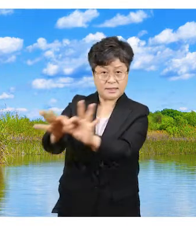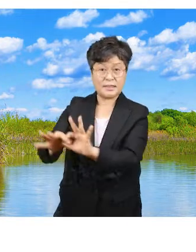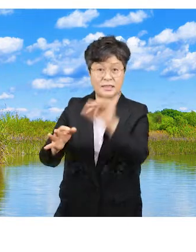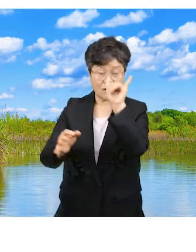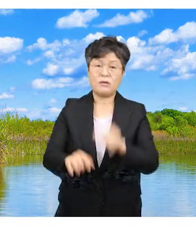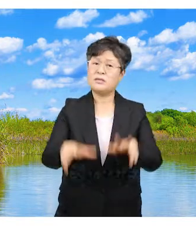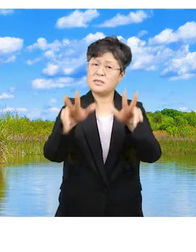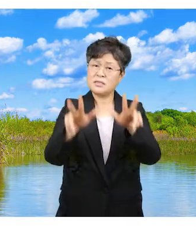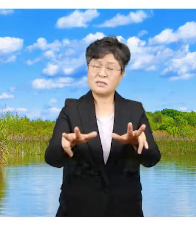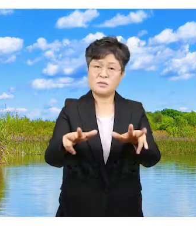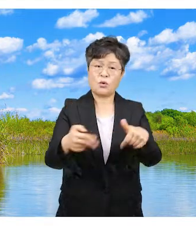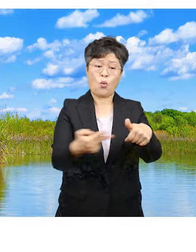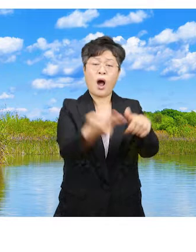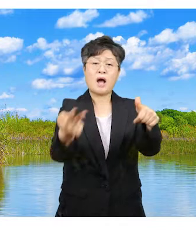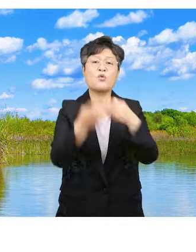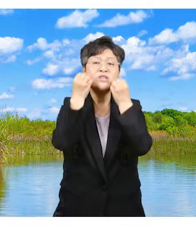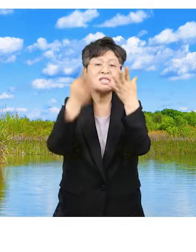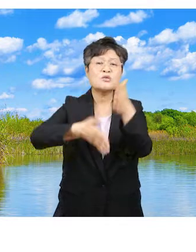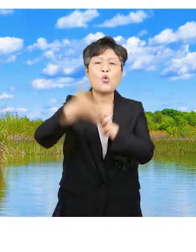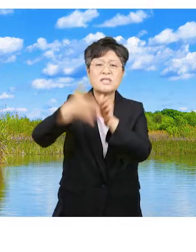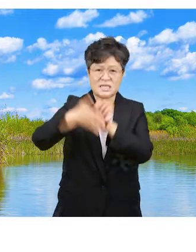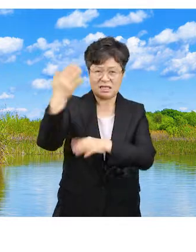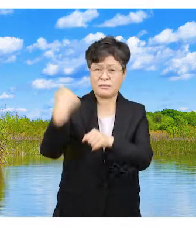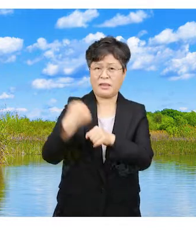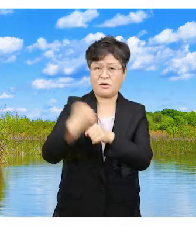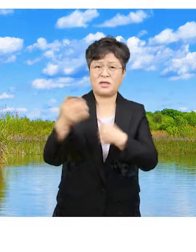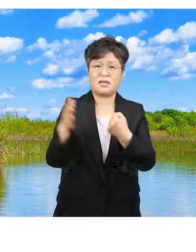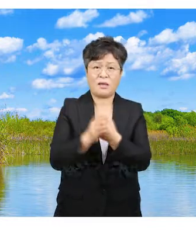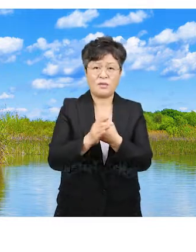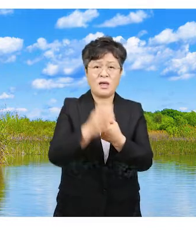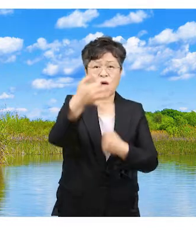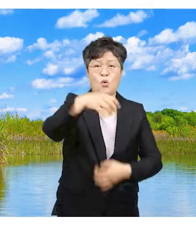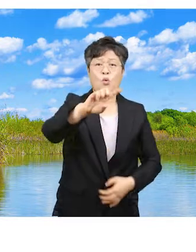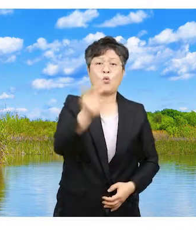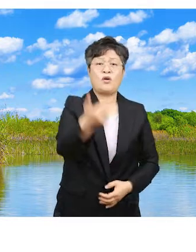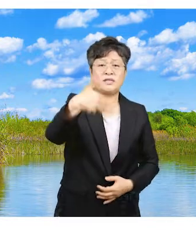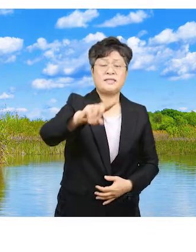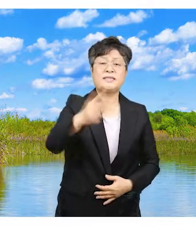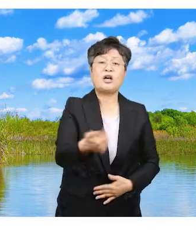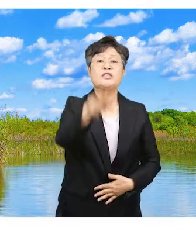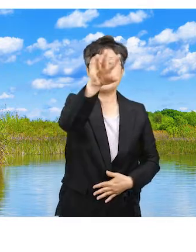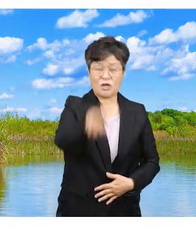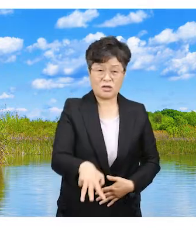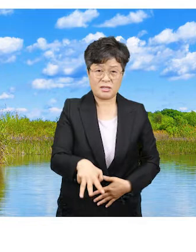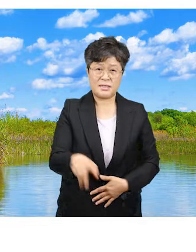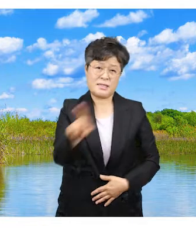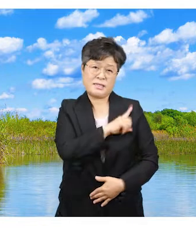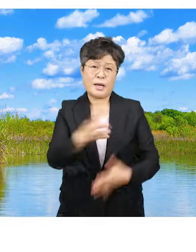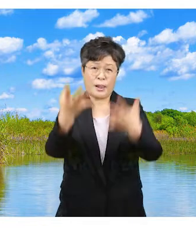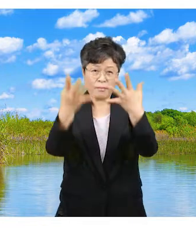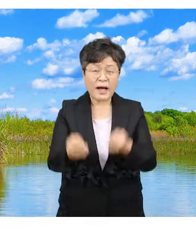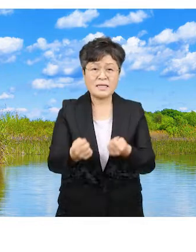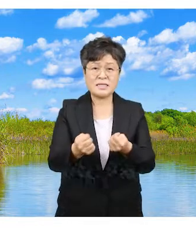이제 광교 신도시까지 이어져 나가니까 원천천이야말로 가장 많은 수원 시민들이 함께하는 그런 천이